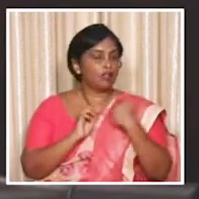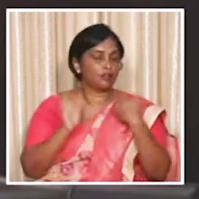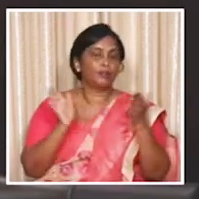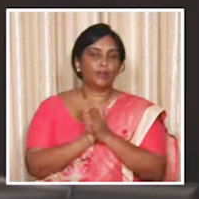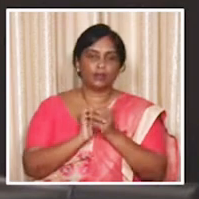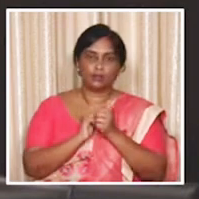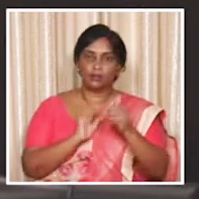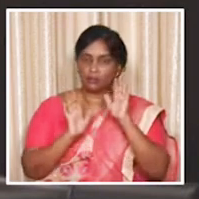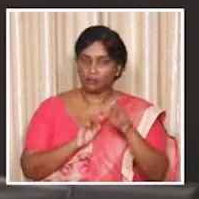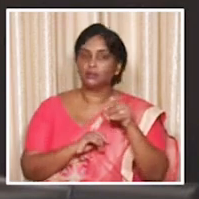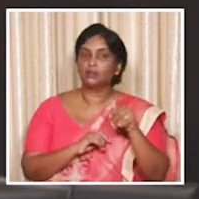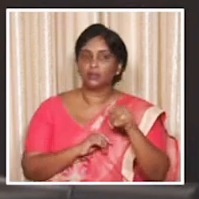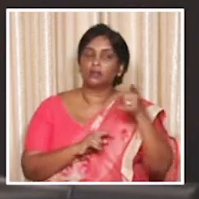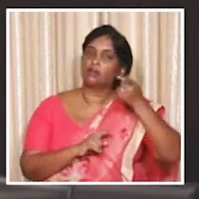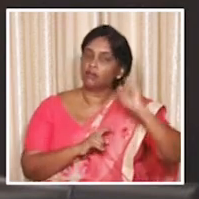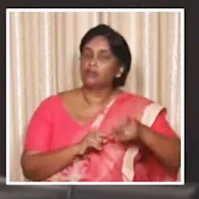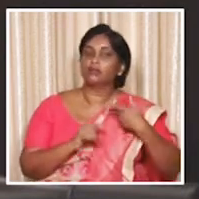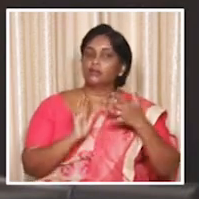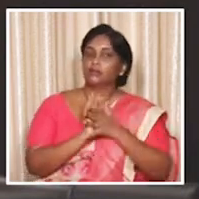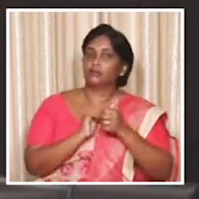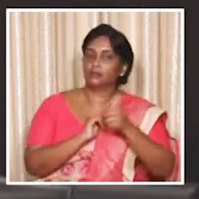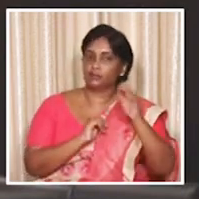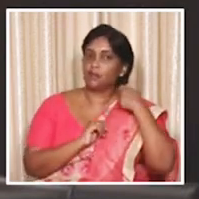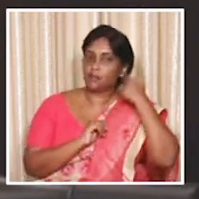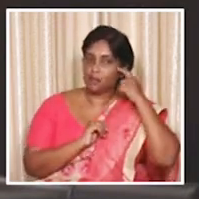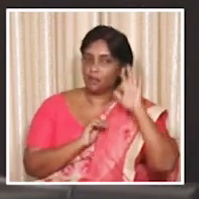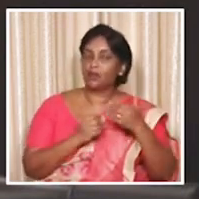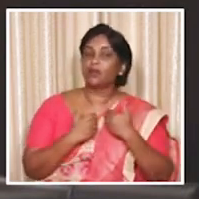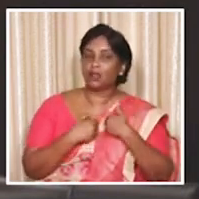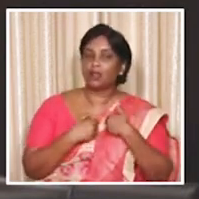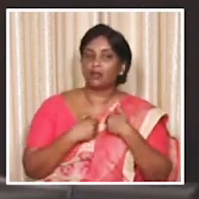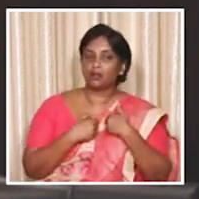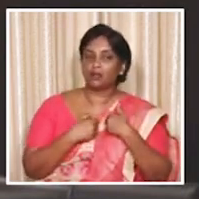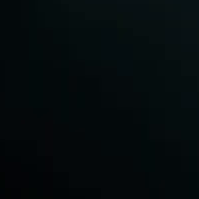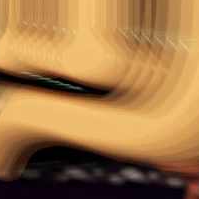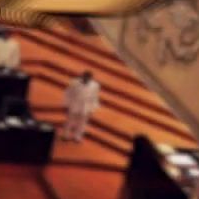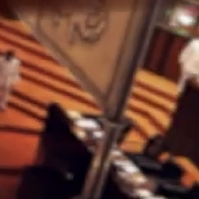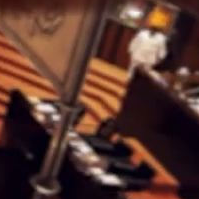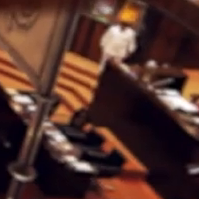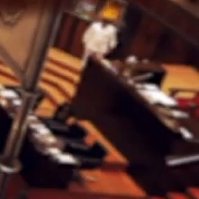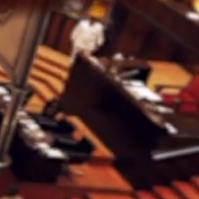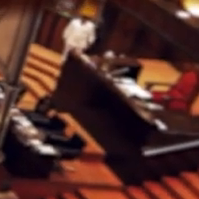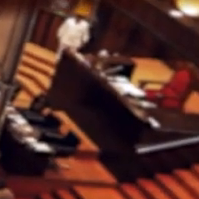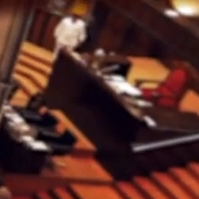කටයුත්ත සූදානම් කරනවා කියන එක ඔවුන්ගේ එකඟතාවයත් එක්ක තමයි අපි ක්‍රියාත්මක කරන්න බලාපොරොත්තු වෙන්නේ මොකද අපි අයිසොලේට් වෙන්න බලාපොරොත්තුවක් නැහැ.